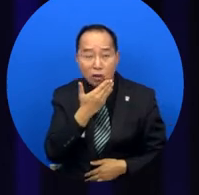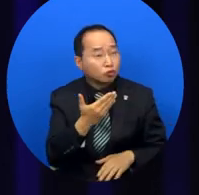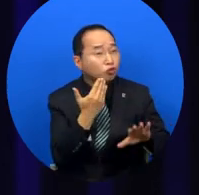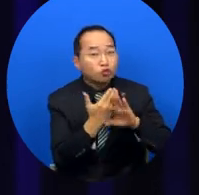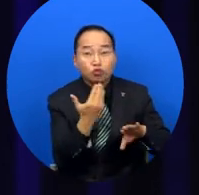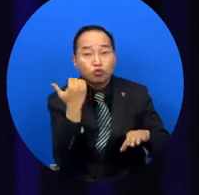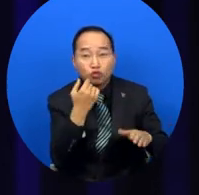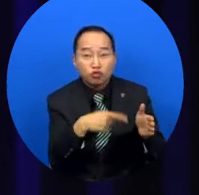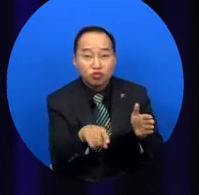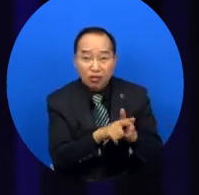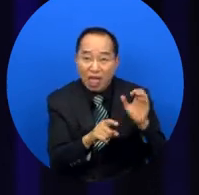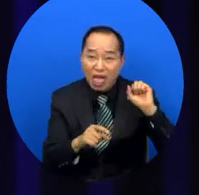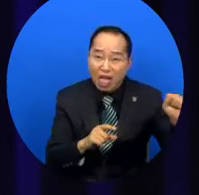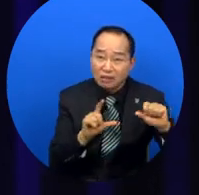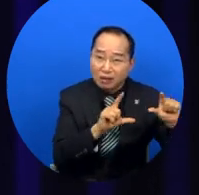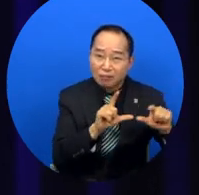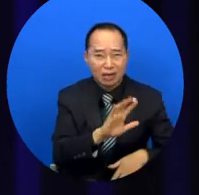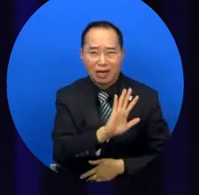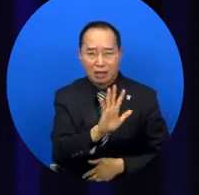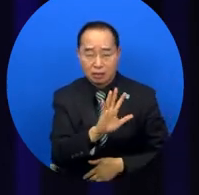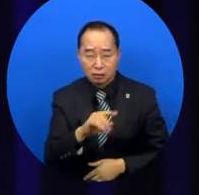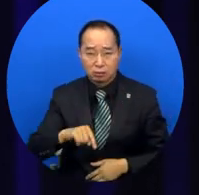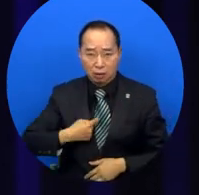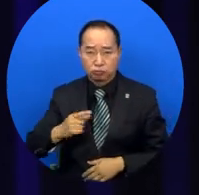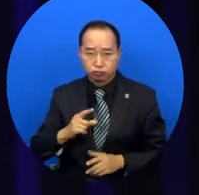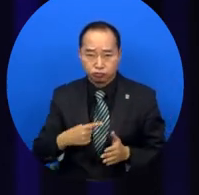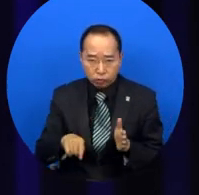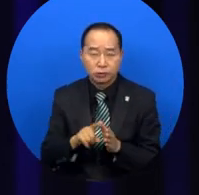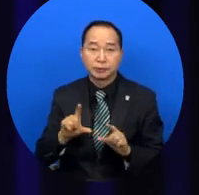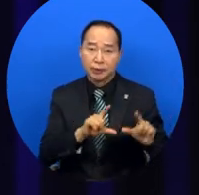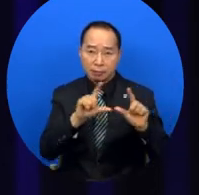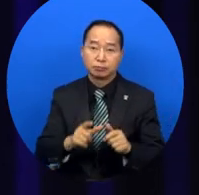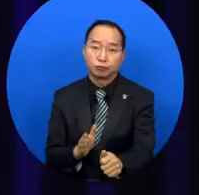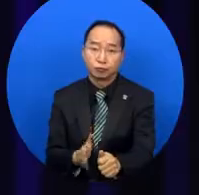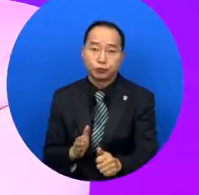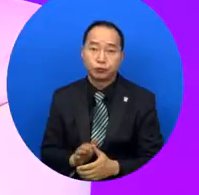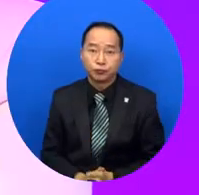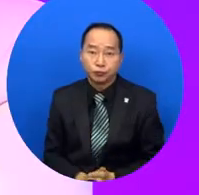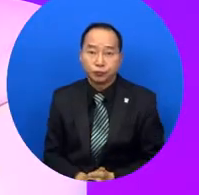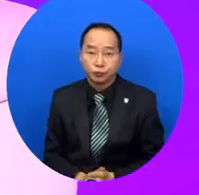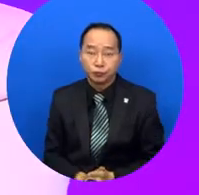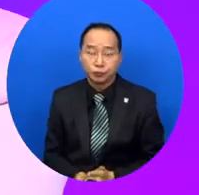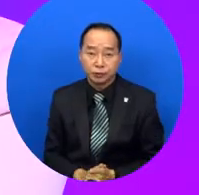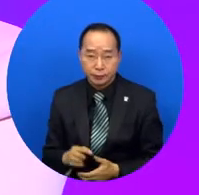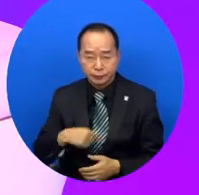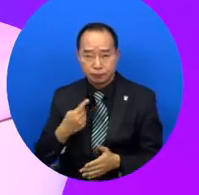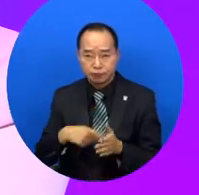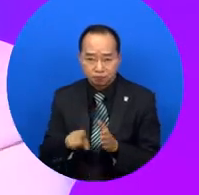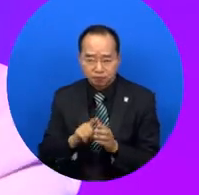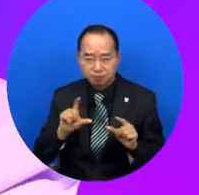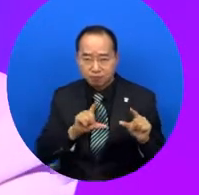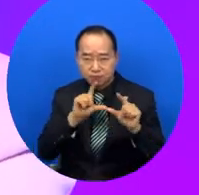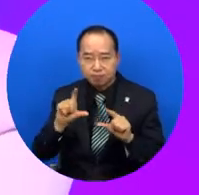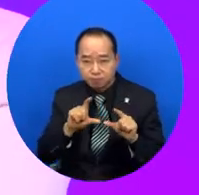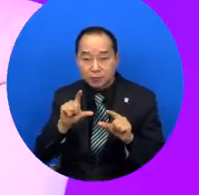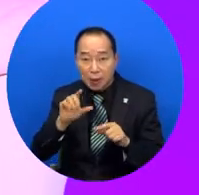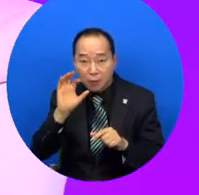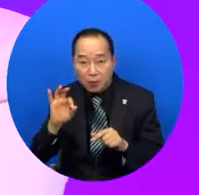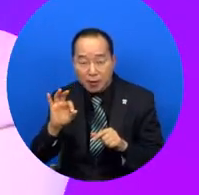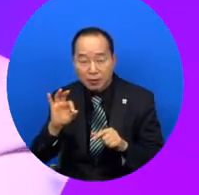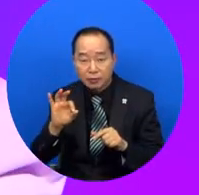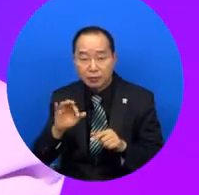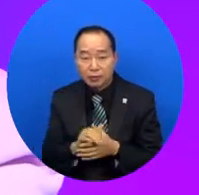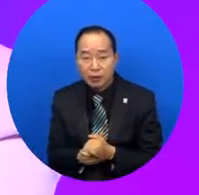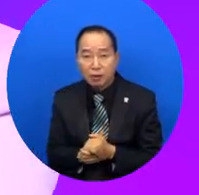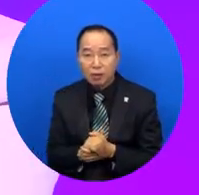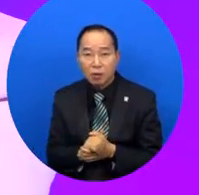살아야겠죠. 남의 삶 아니잖아요. 그 삶을 살 수 있기를 정말 바라고 또 그렇게 살다 보면 굴곡과